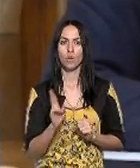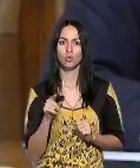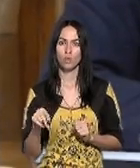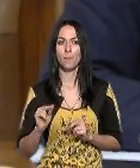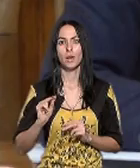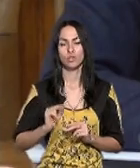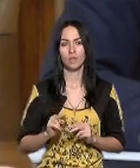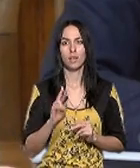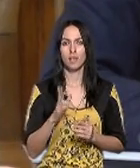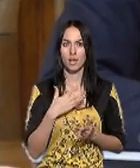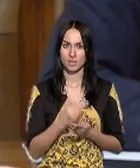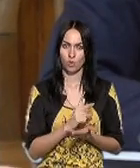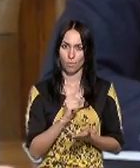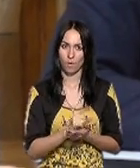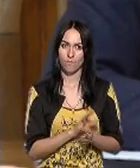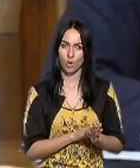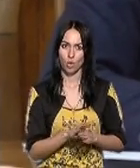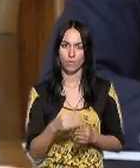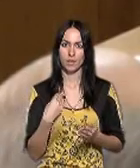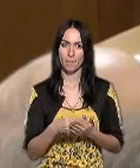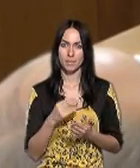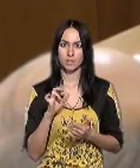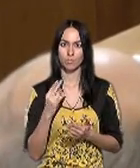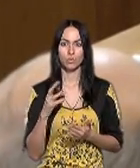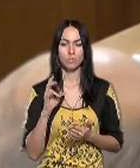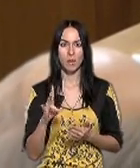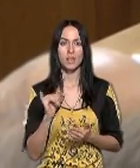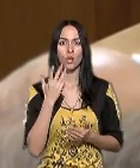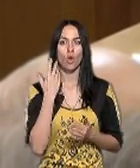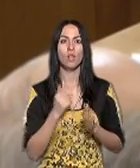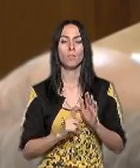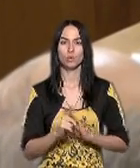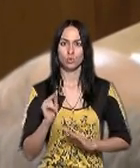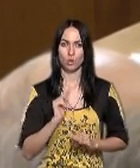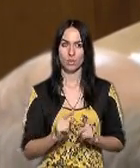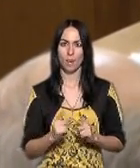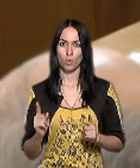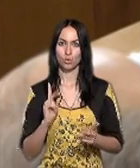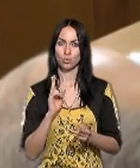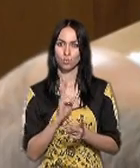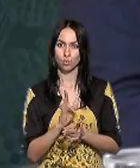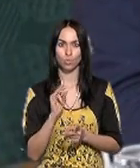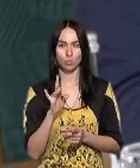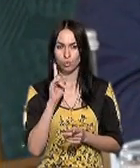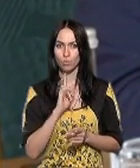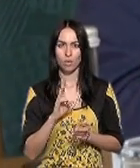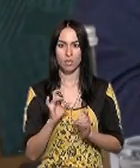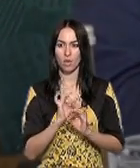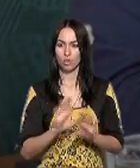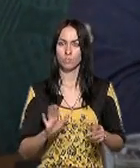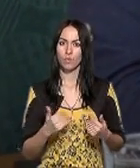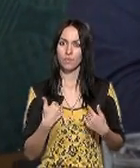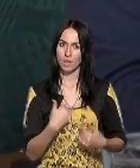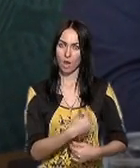працюватиме, як свої обов'язки виконуватиме бізнес-омбудсмен та коли почнуть роботу, протягом зустрічі Кучер не розповів. Я хочу, щоб